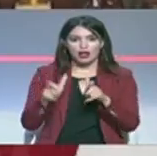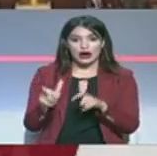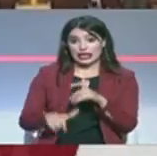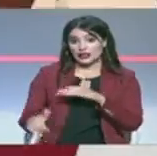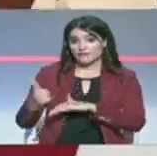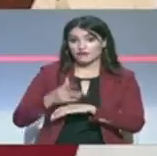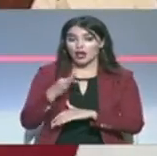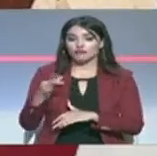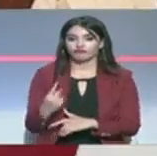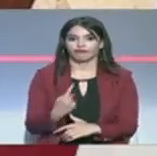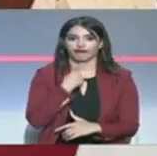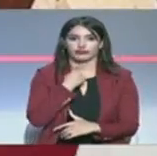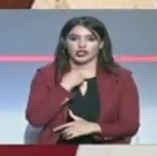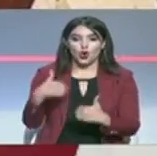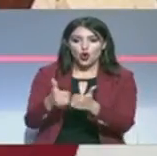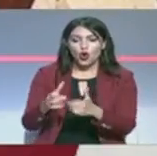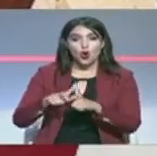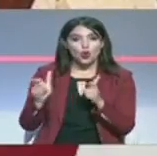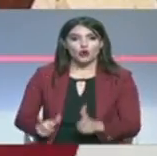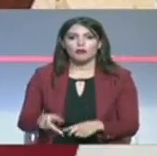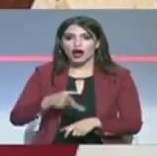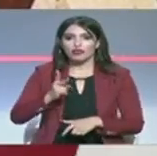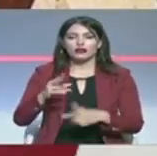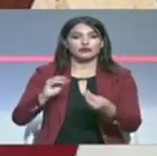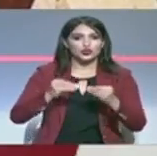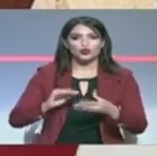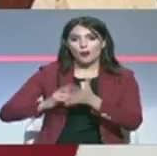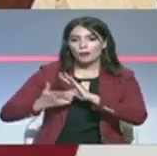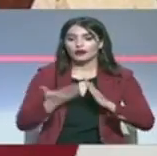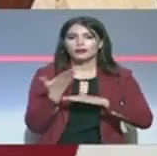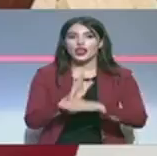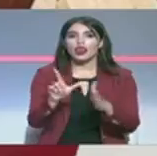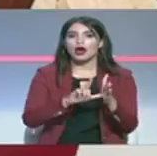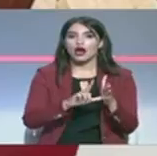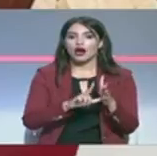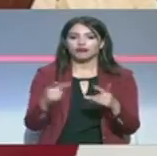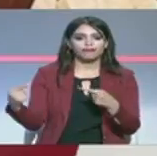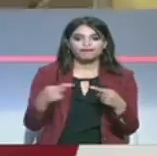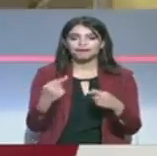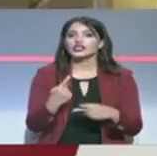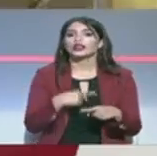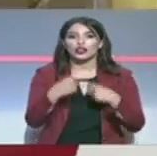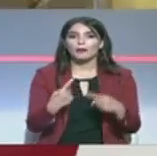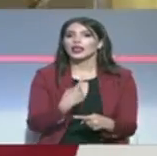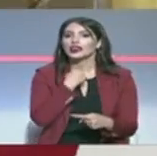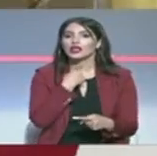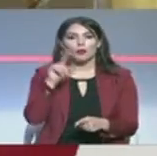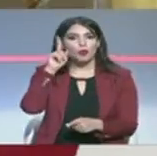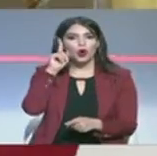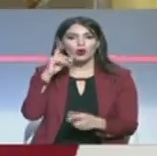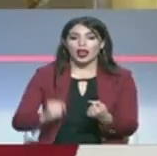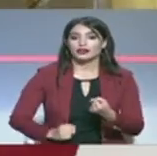أدى إلى عجز الحكومة في أكثر من مناسبة عن تمرير مشاريع القوانين التي تقدمت بها لافتقارها إلى